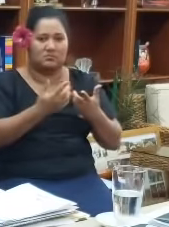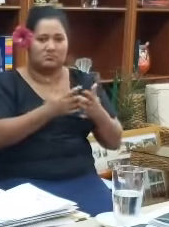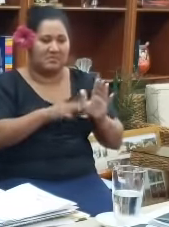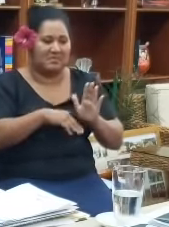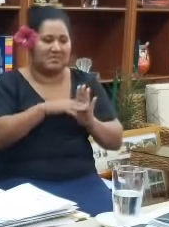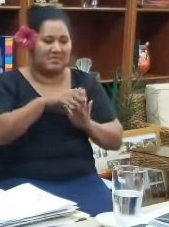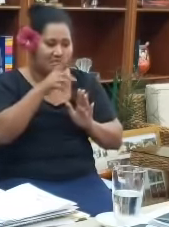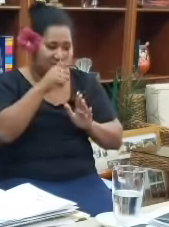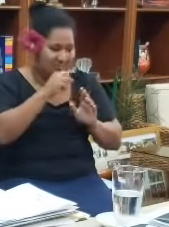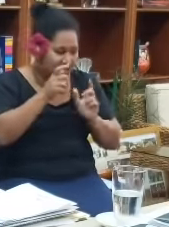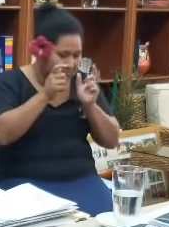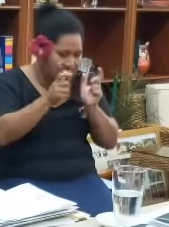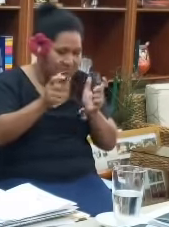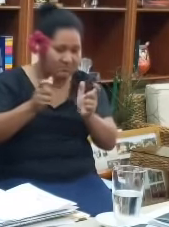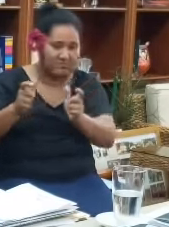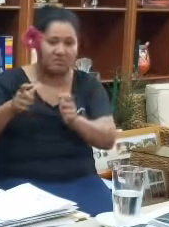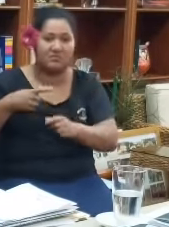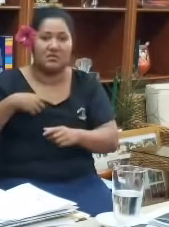na fuaile